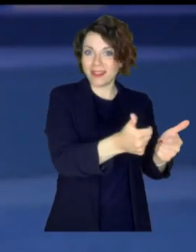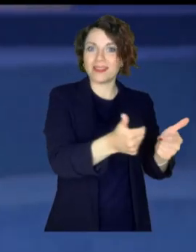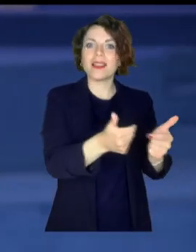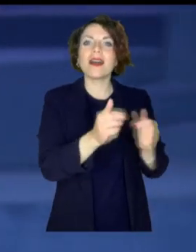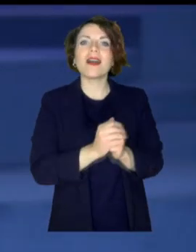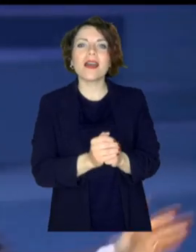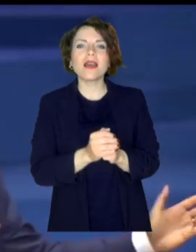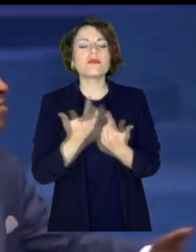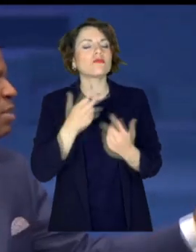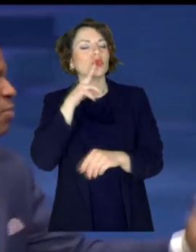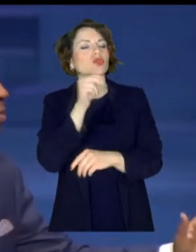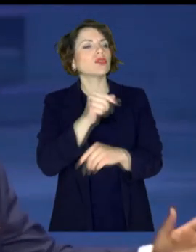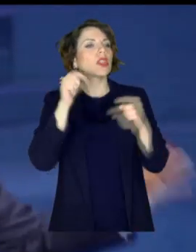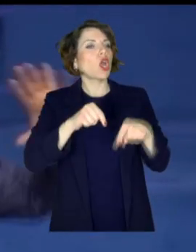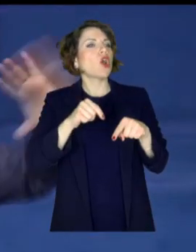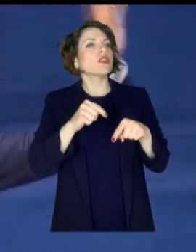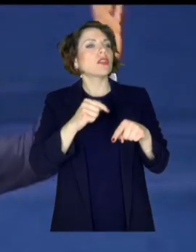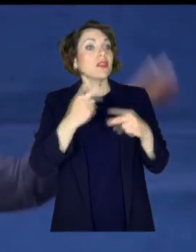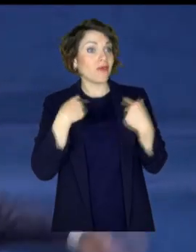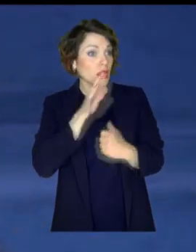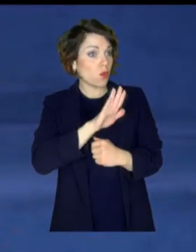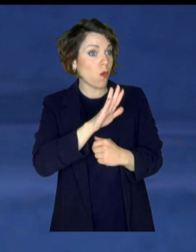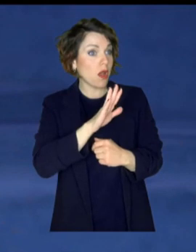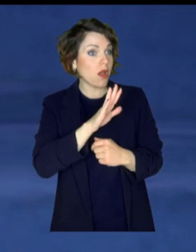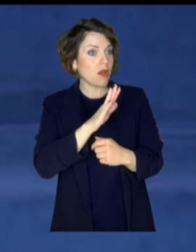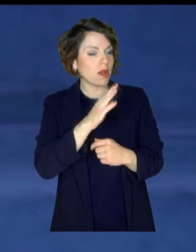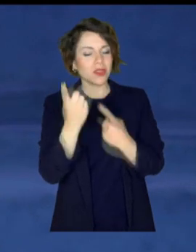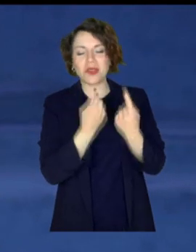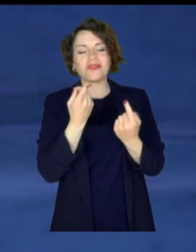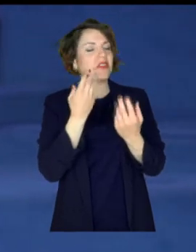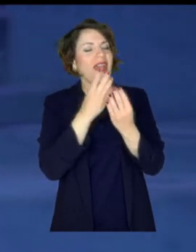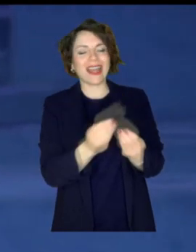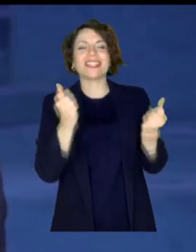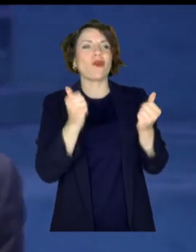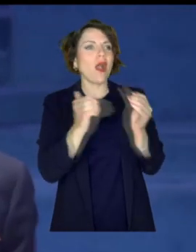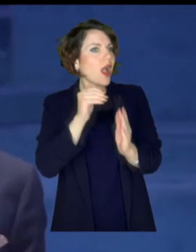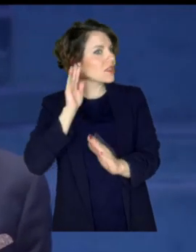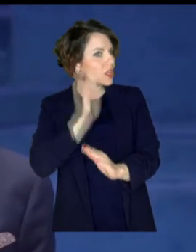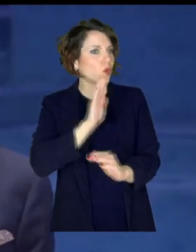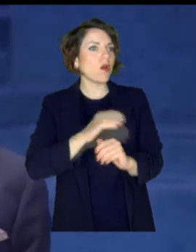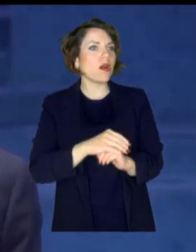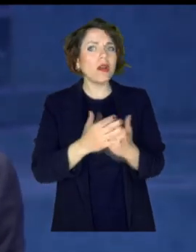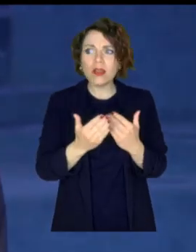da oggi è tutto a posto nella tua vita. Questa casa è tua, bene? E lui dice,